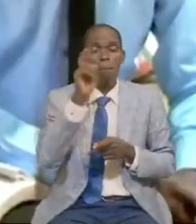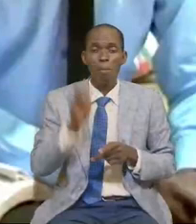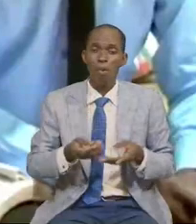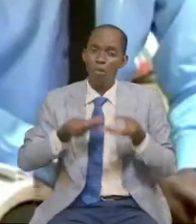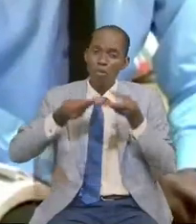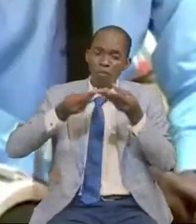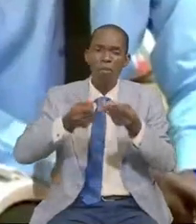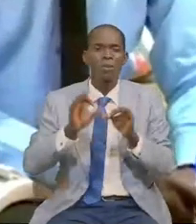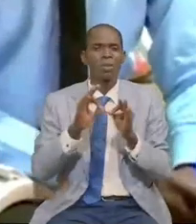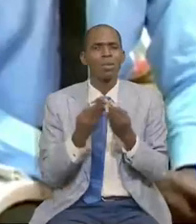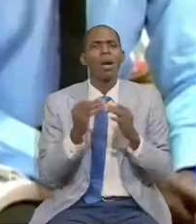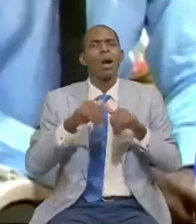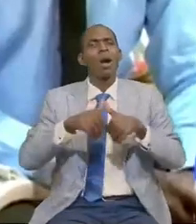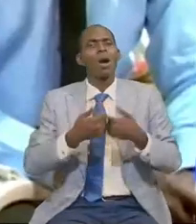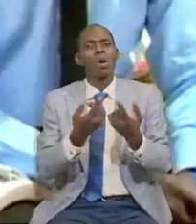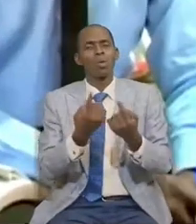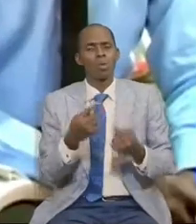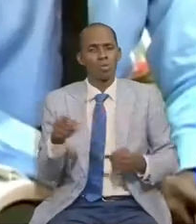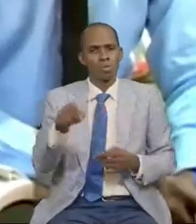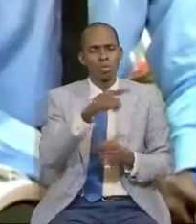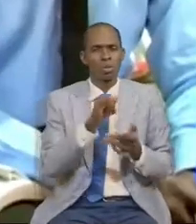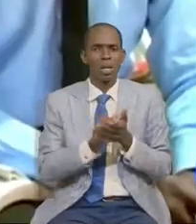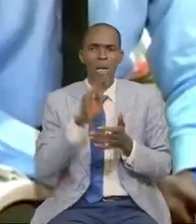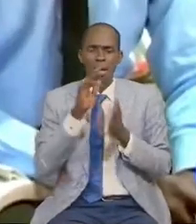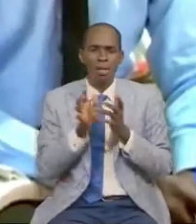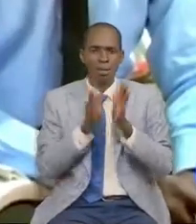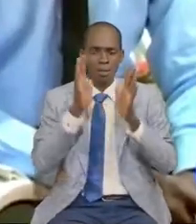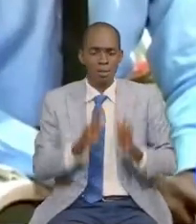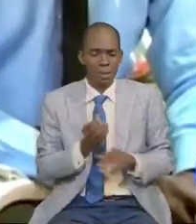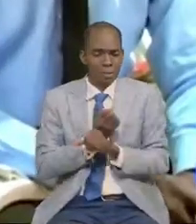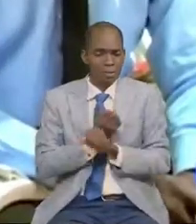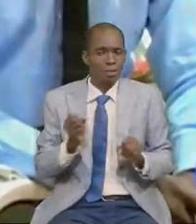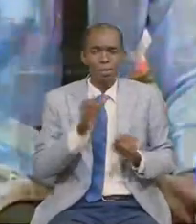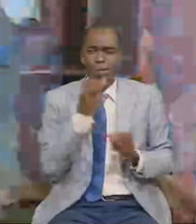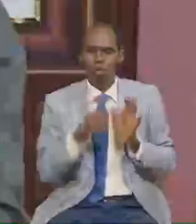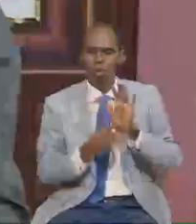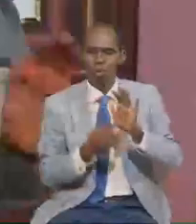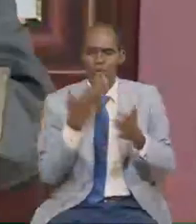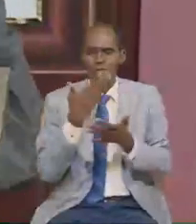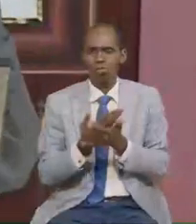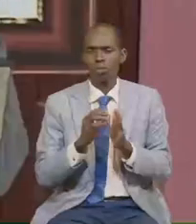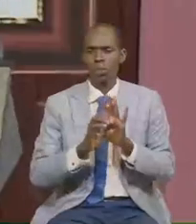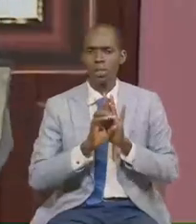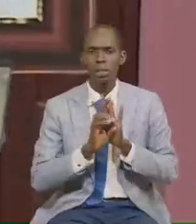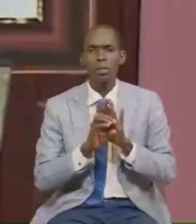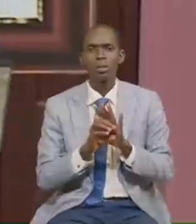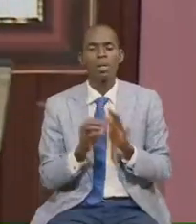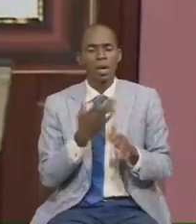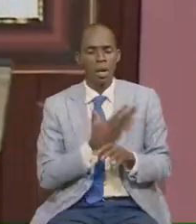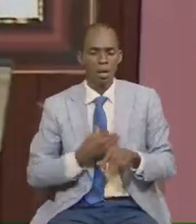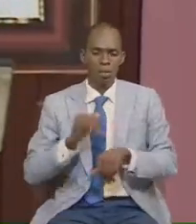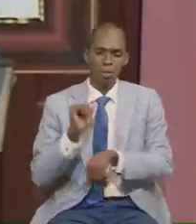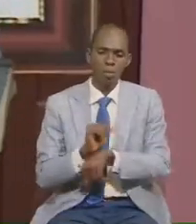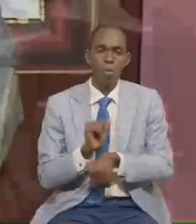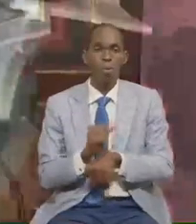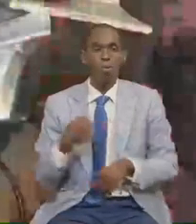sont chrétiens, qui sont nés de nouveau, et qui ne peuvent pas donner d'exemple et montrer le modèle et travailler? Nous allons